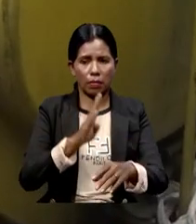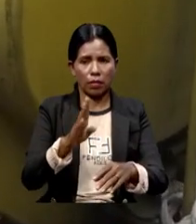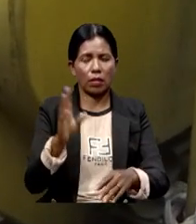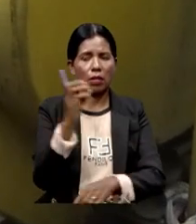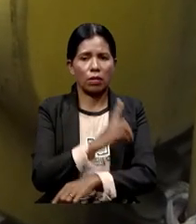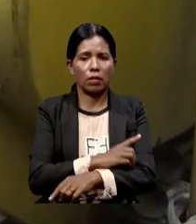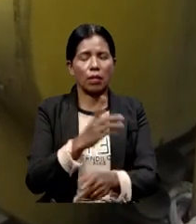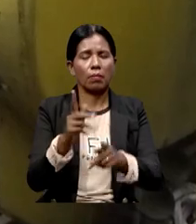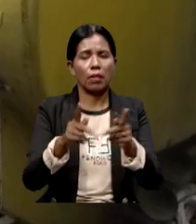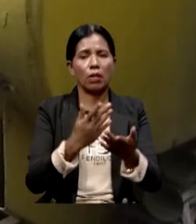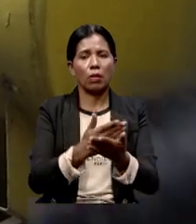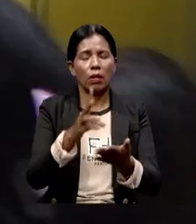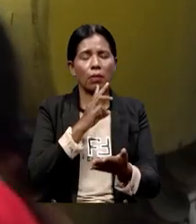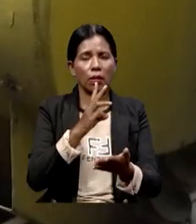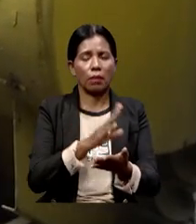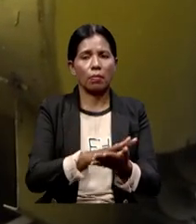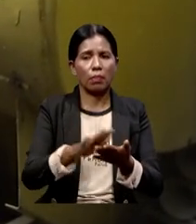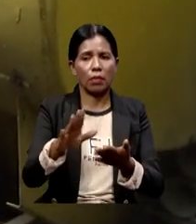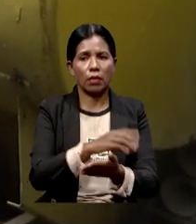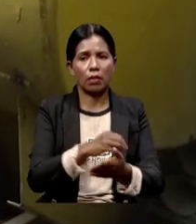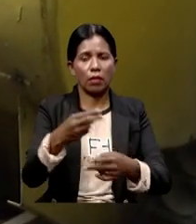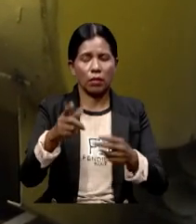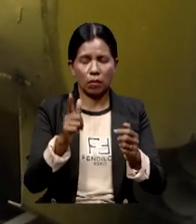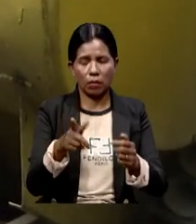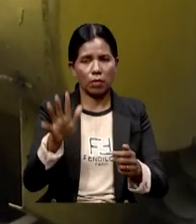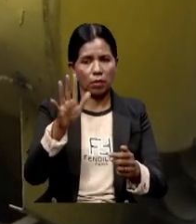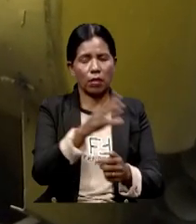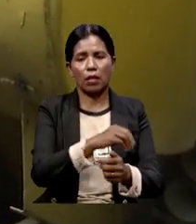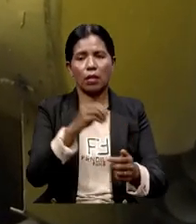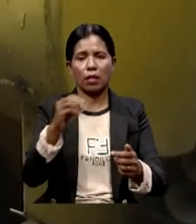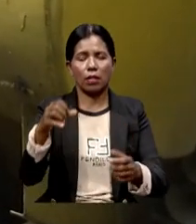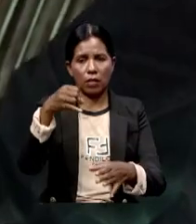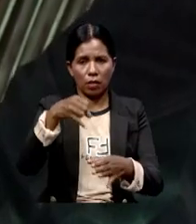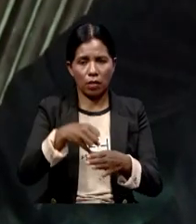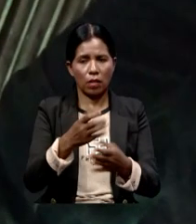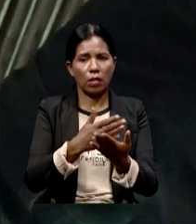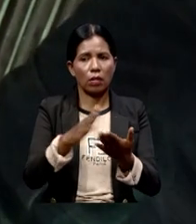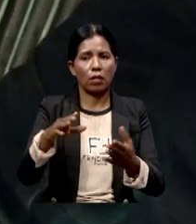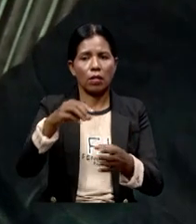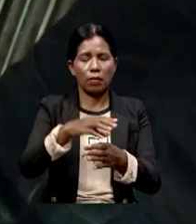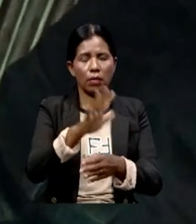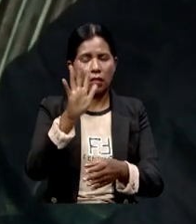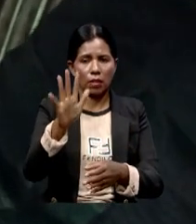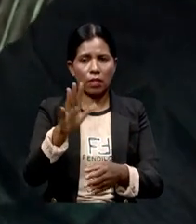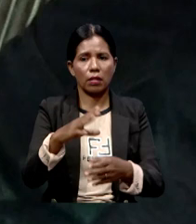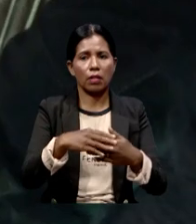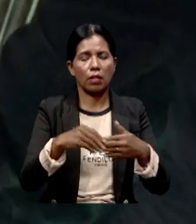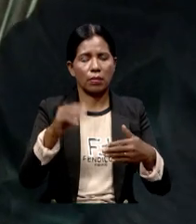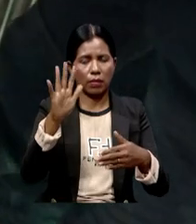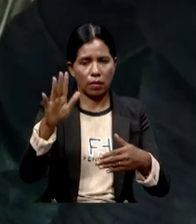vendedor sira sosa bemos tangki ida ho folin dolar ron resin 5 to dolar ton nulu inkluimos sosa masa litru 5 ho folin centavus